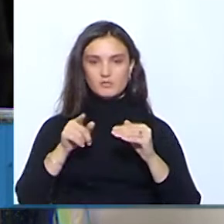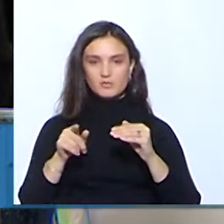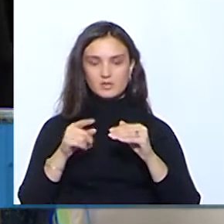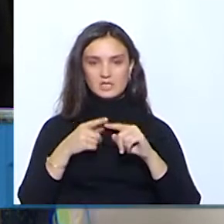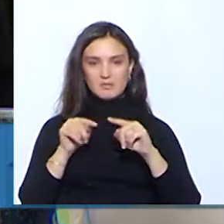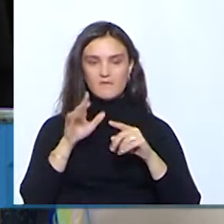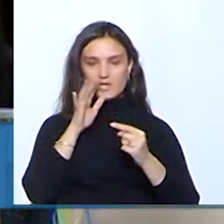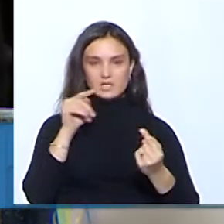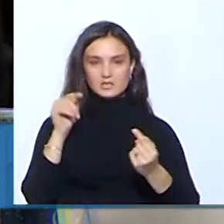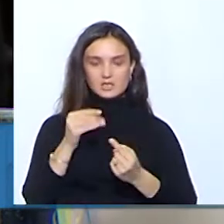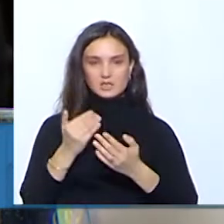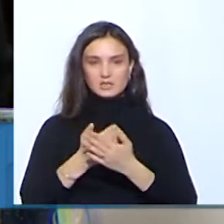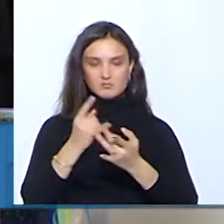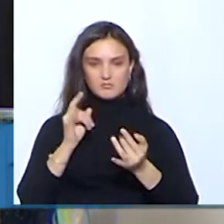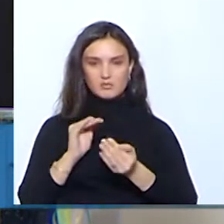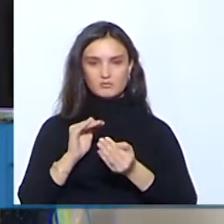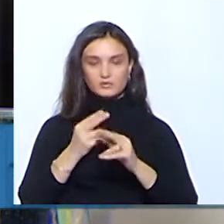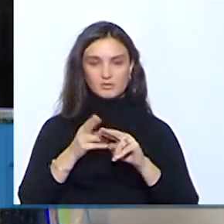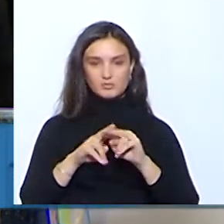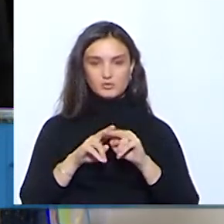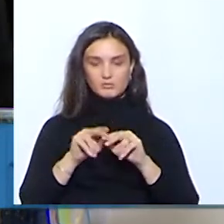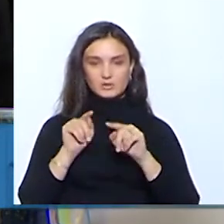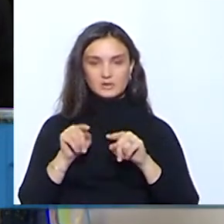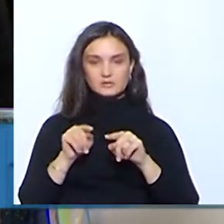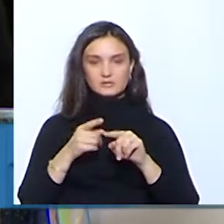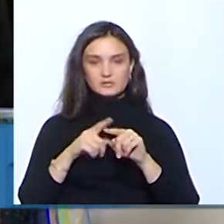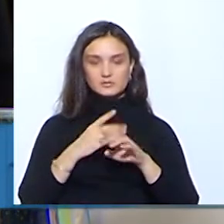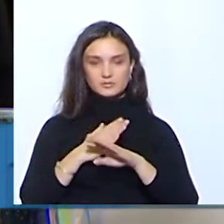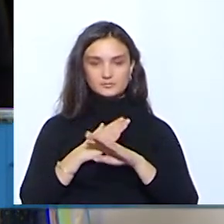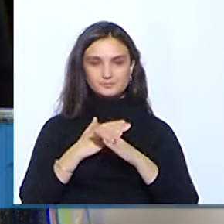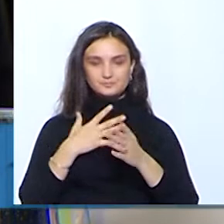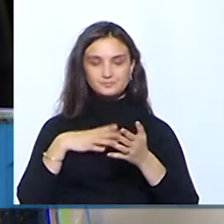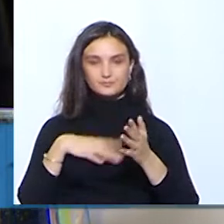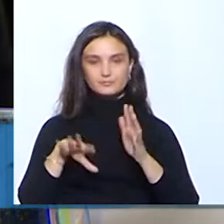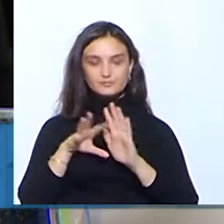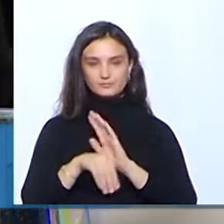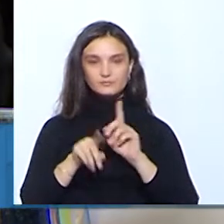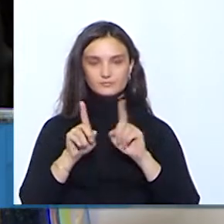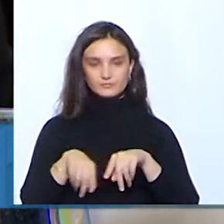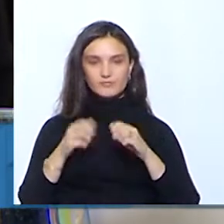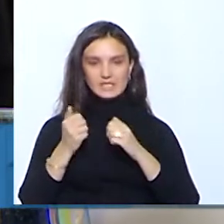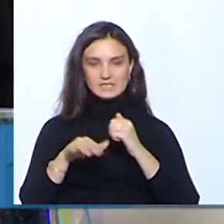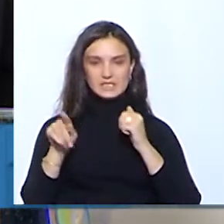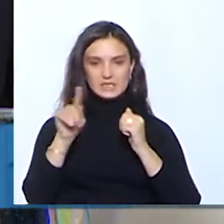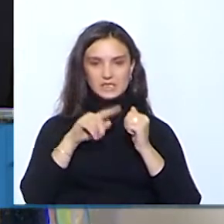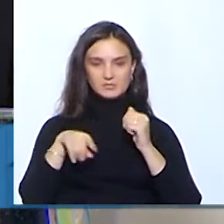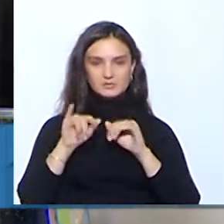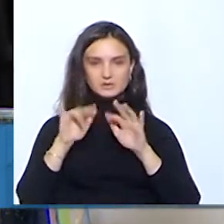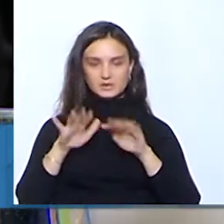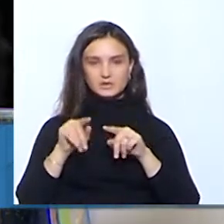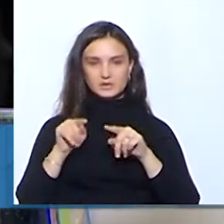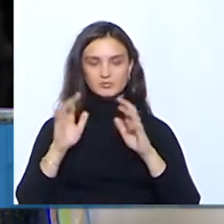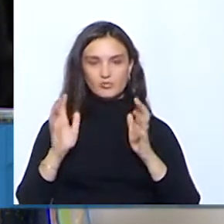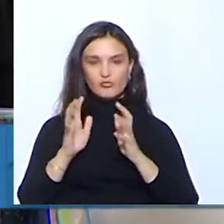იმავე ასაკის დროულ ახალშობილს. ამიტომ ის არსებობს საქართველოშიც ცენტრები, სადაც